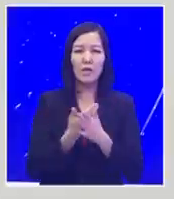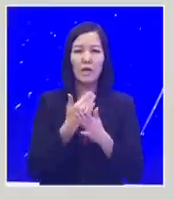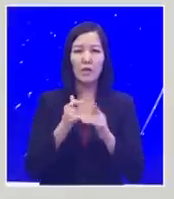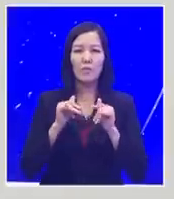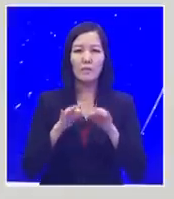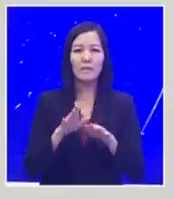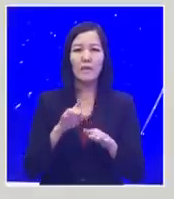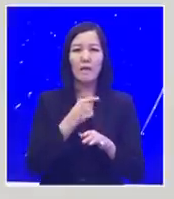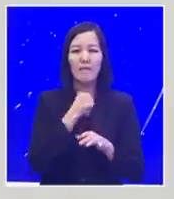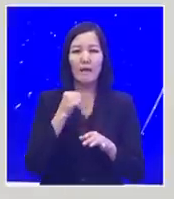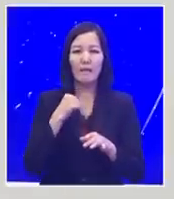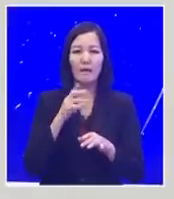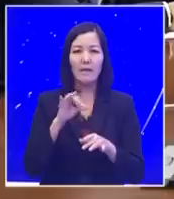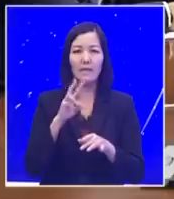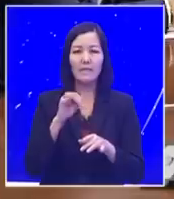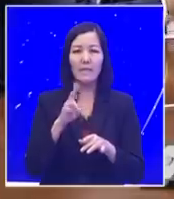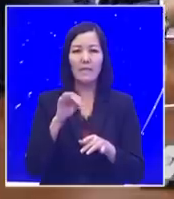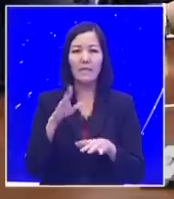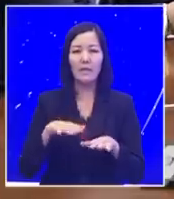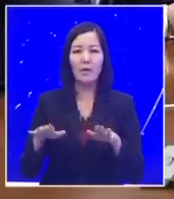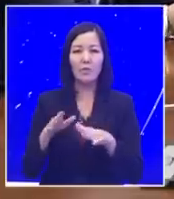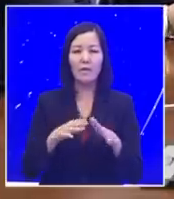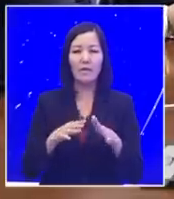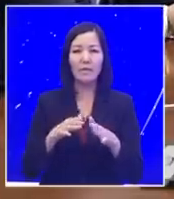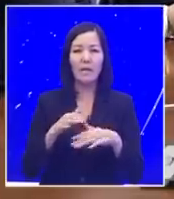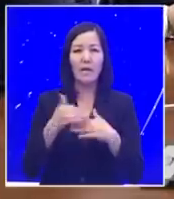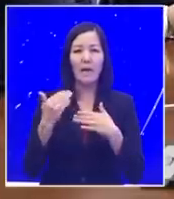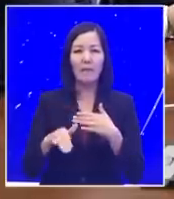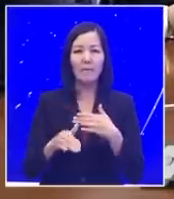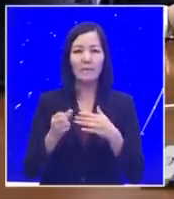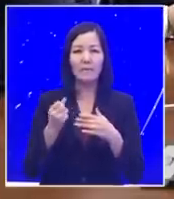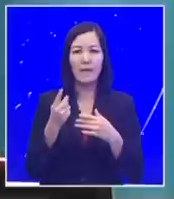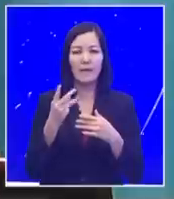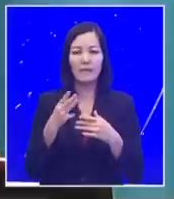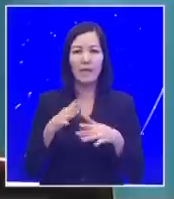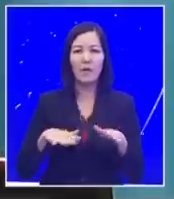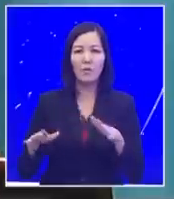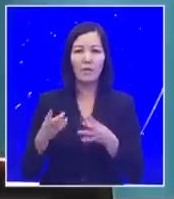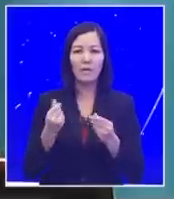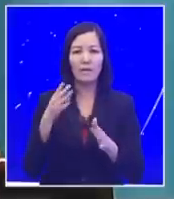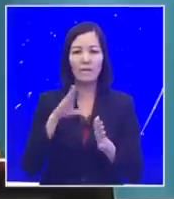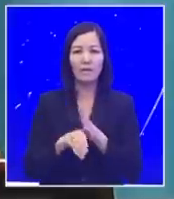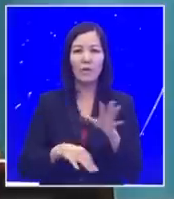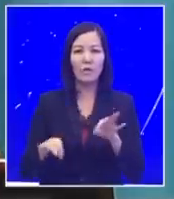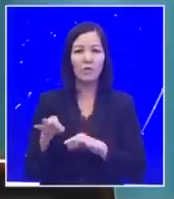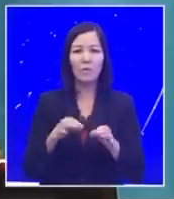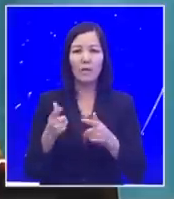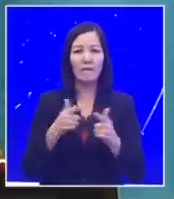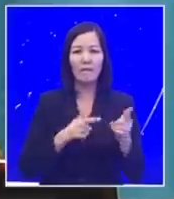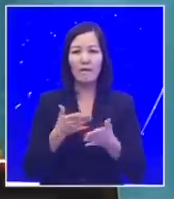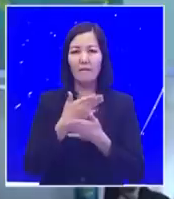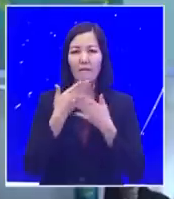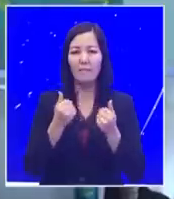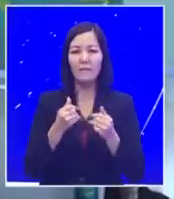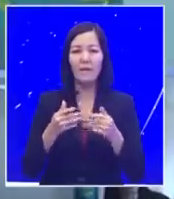ісіне Талғар, Ескелді, Кеген аудандары көш соңында келеді. Тағы бірқатар ауданның инвест жобалары әлі күнге дайын емес. Әкім